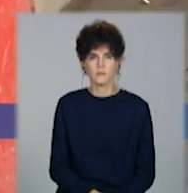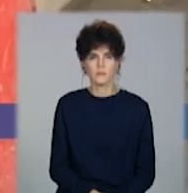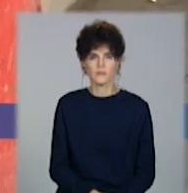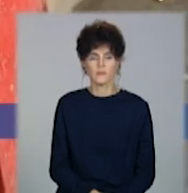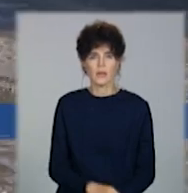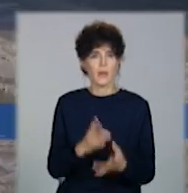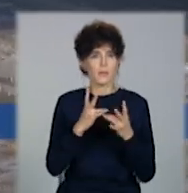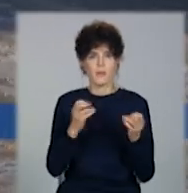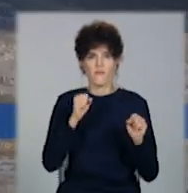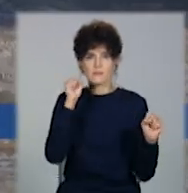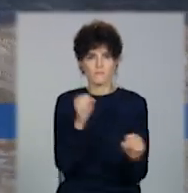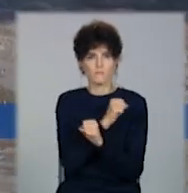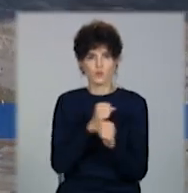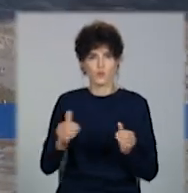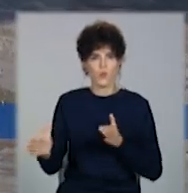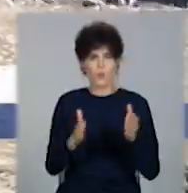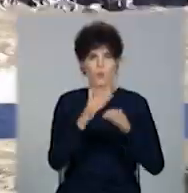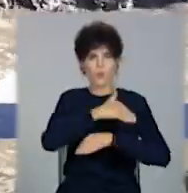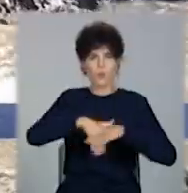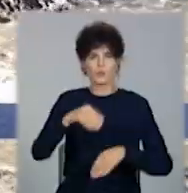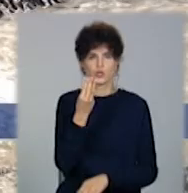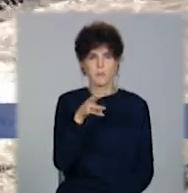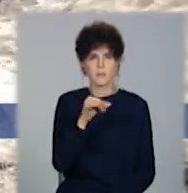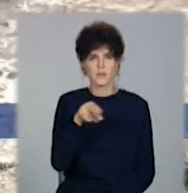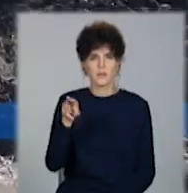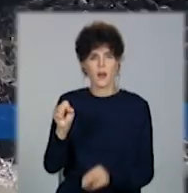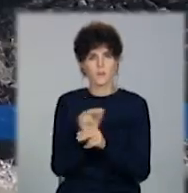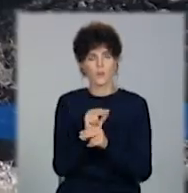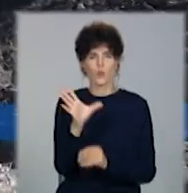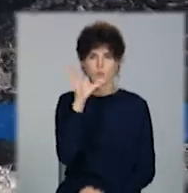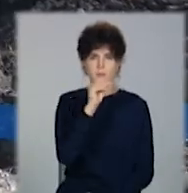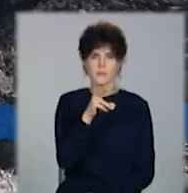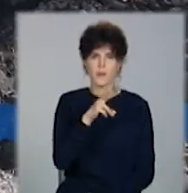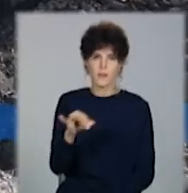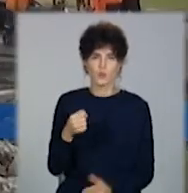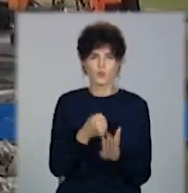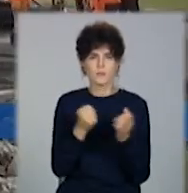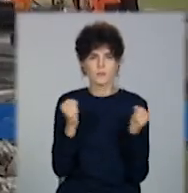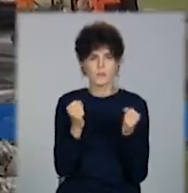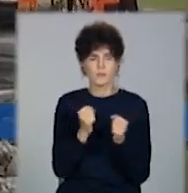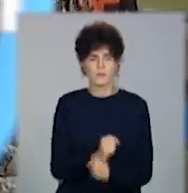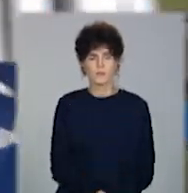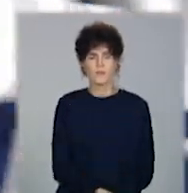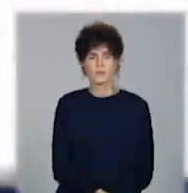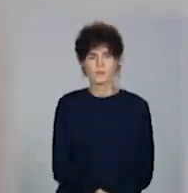Не проїхати в Покровську на вулиці Шмідта ремонт. Чи встигнуть залатати вибоїни до зими?